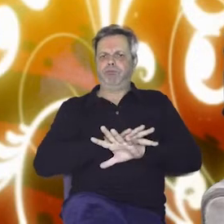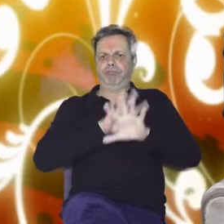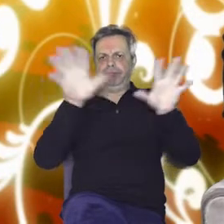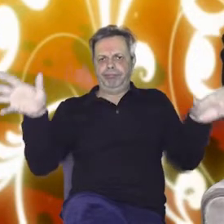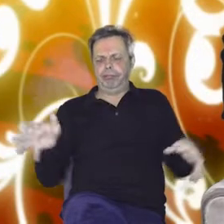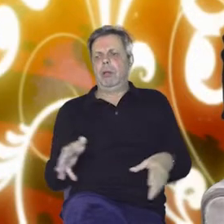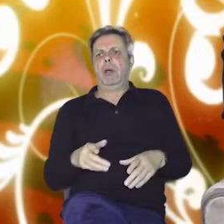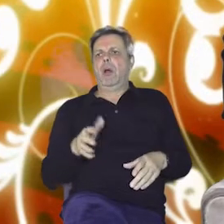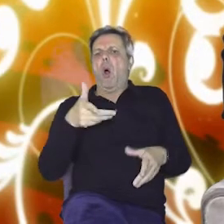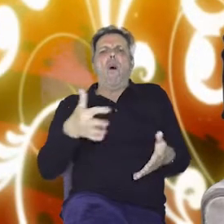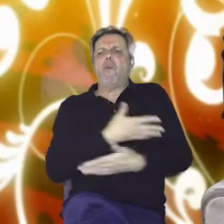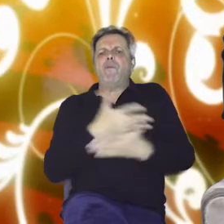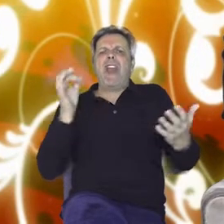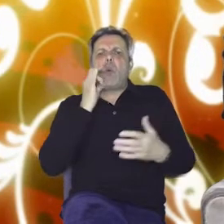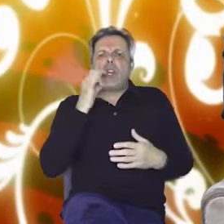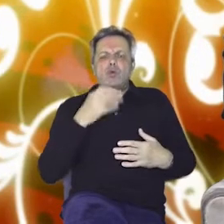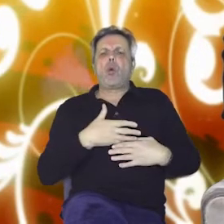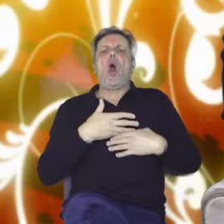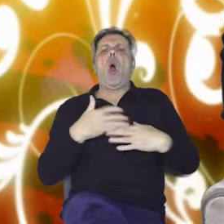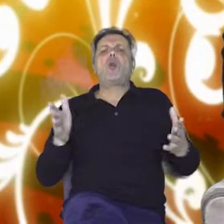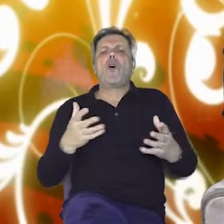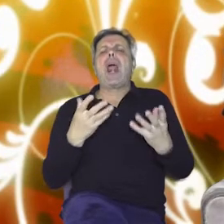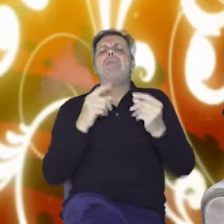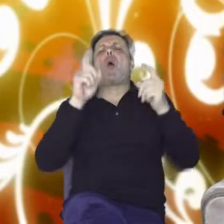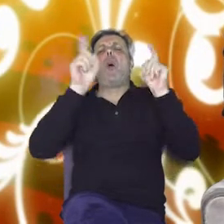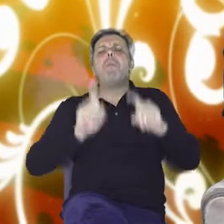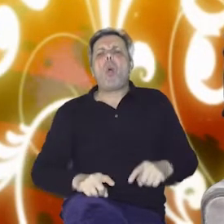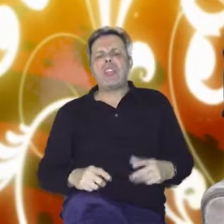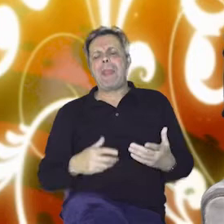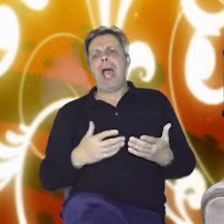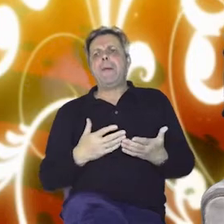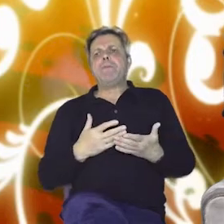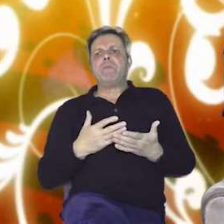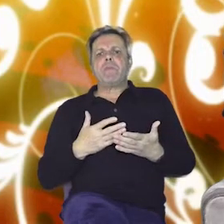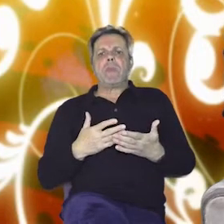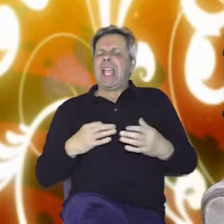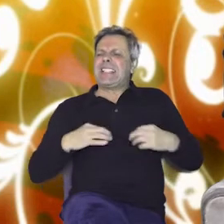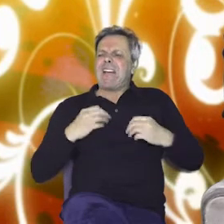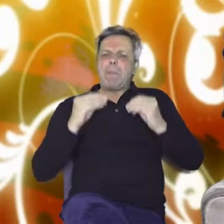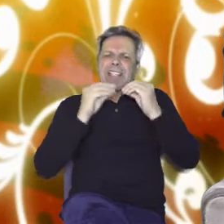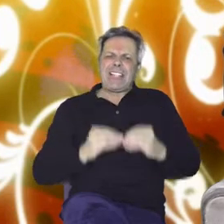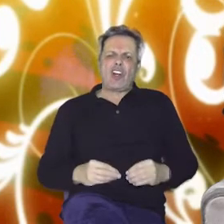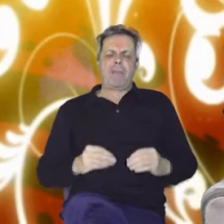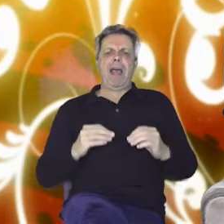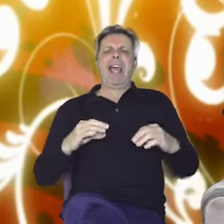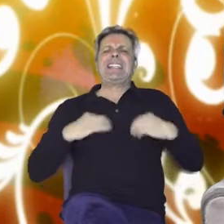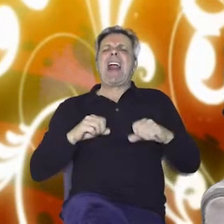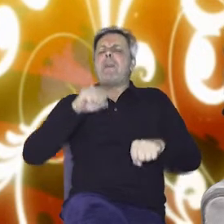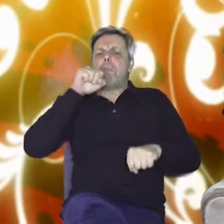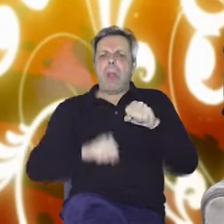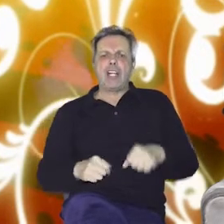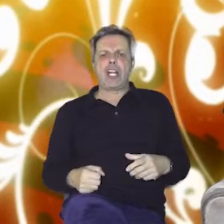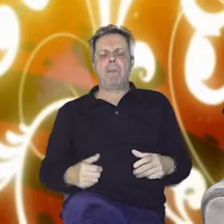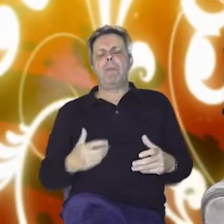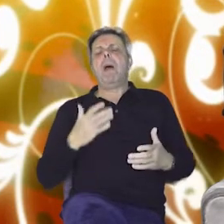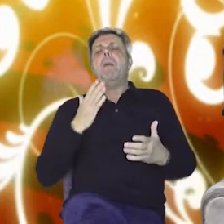krizu koja je otvorila cijeli niz pukotina, a samo nekako zdravim sadržajima, zdravim ponašanjem možemo